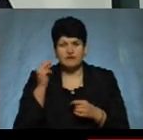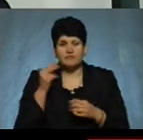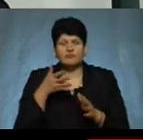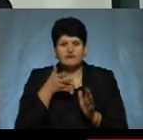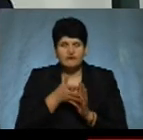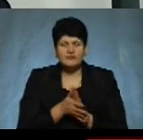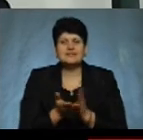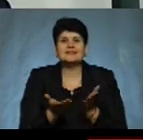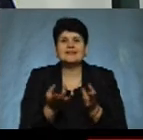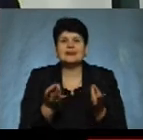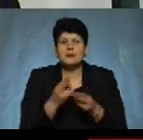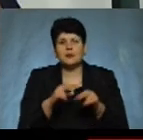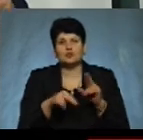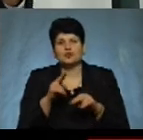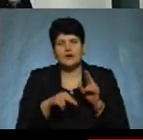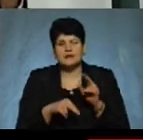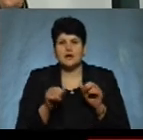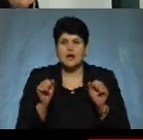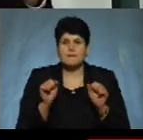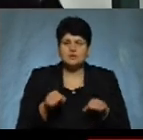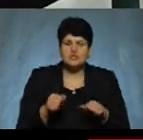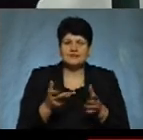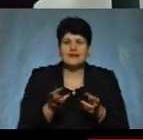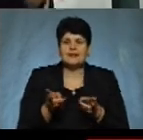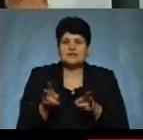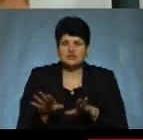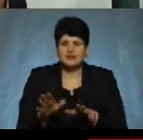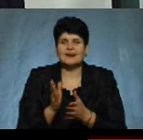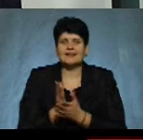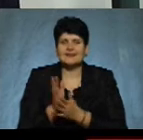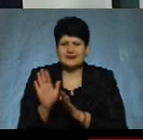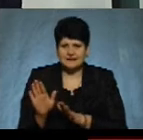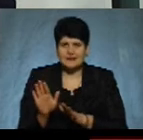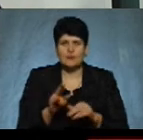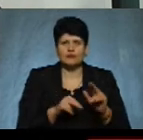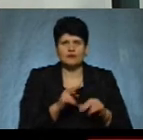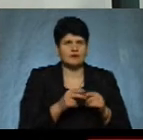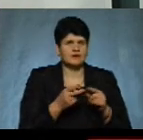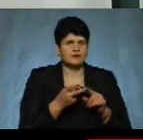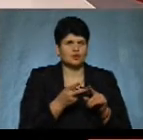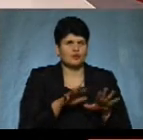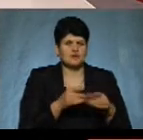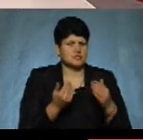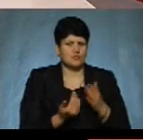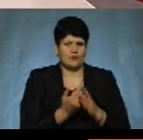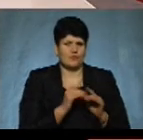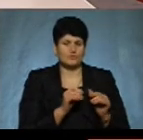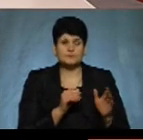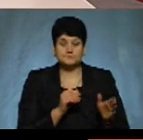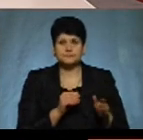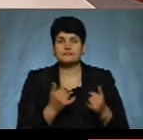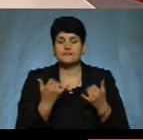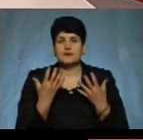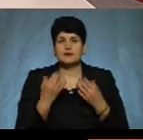потрібно будувати, а можливо амбулаторія, яка є, залишити її така є і побудувати в другому місці взагалі нову амбулаторію. Тому на сьогоднішній